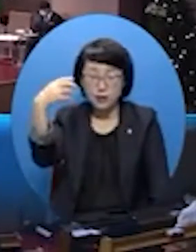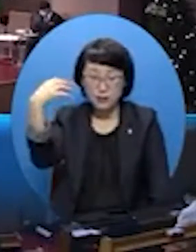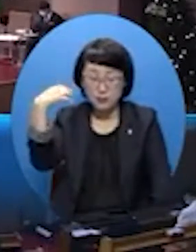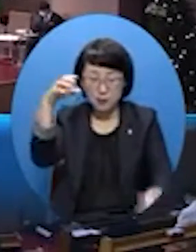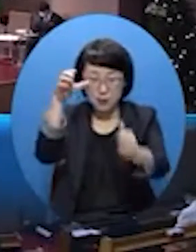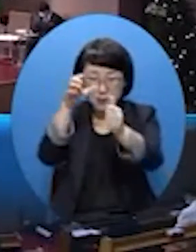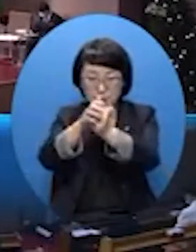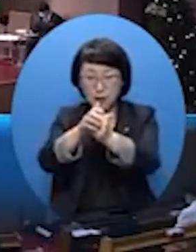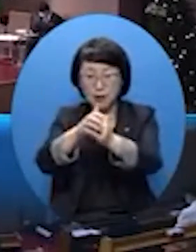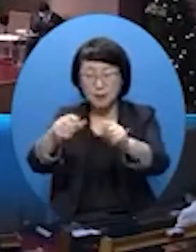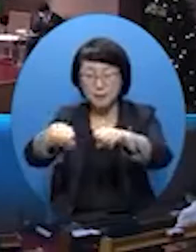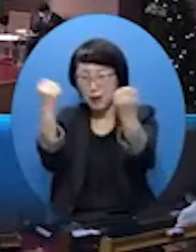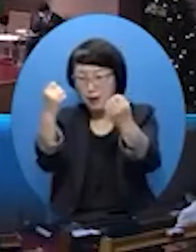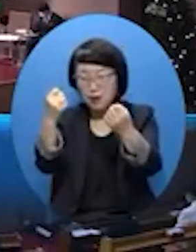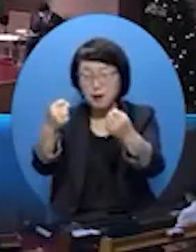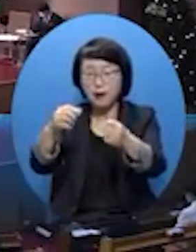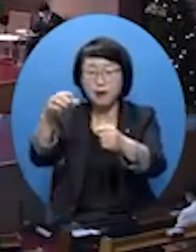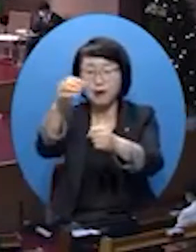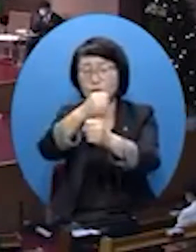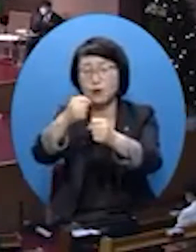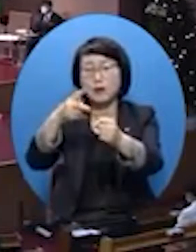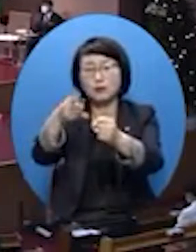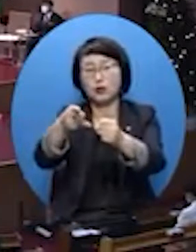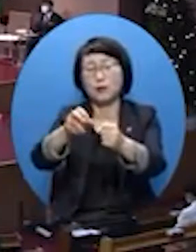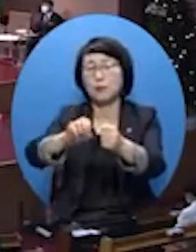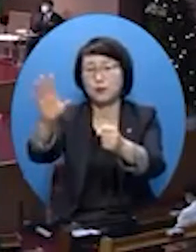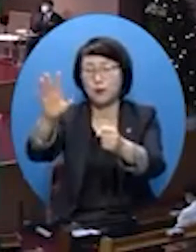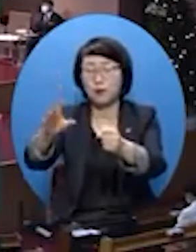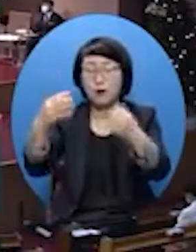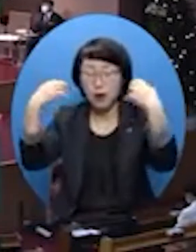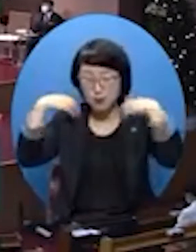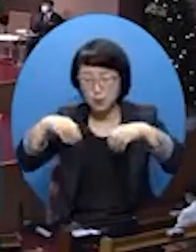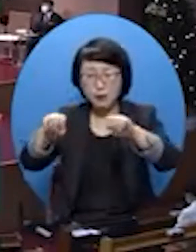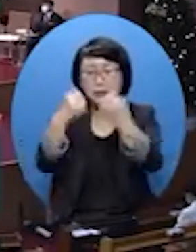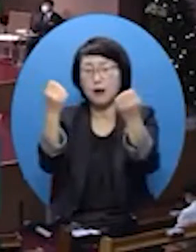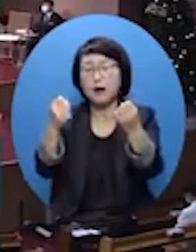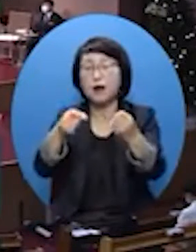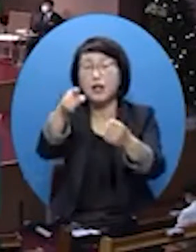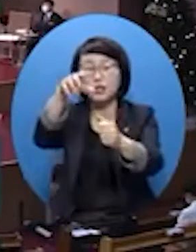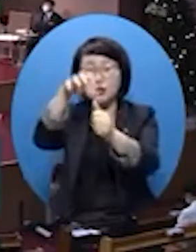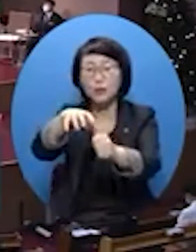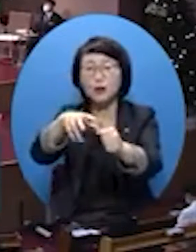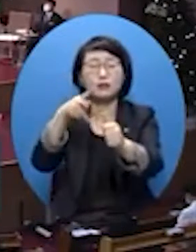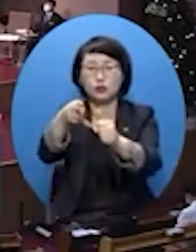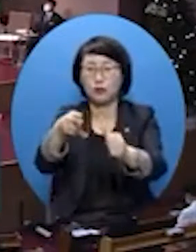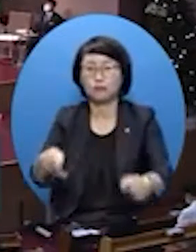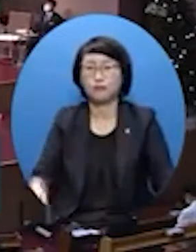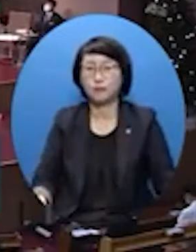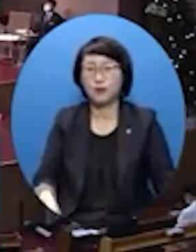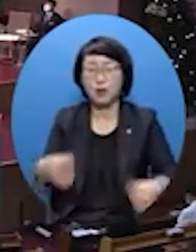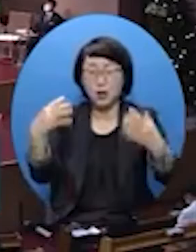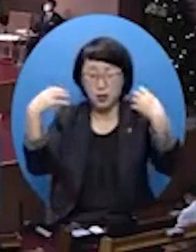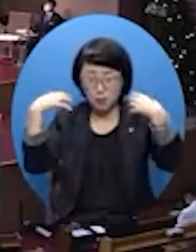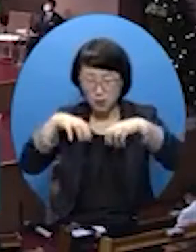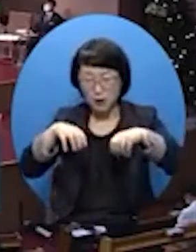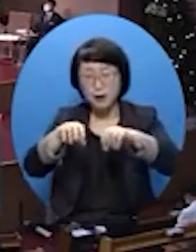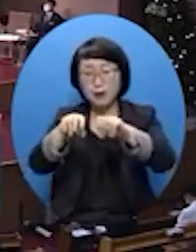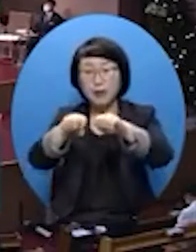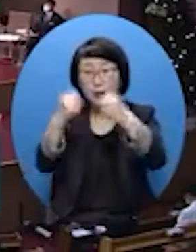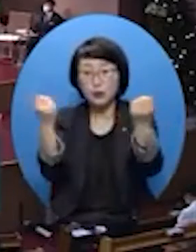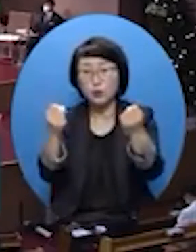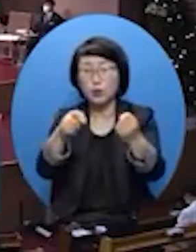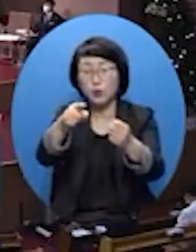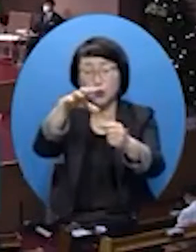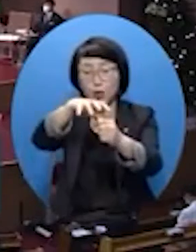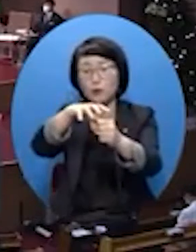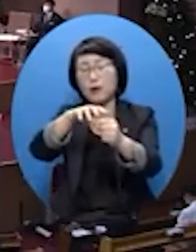깨뜨리고 내 결박을 끊으리라. 멍에를 깨뜨리고 내 결박을 끊으리라. 멍에를 깨뜨리고 내 결박을